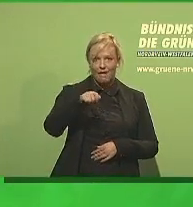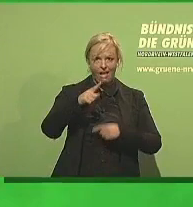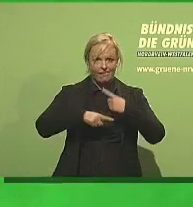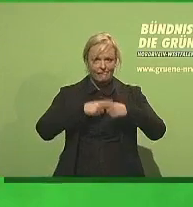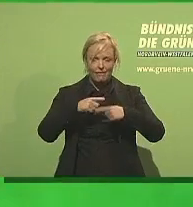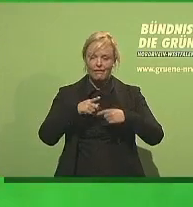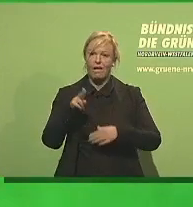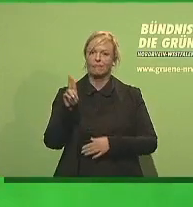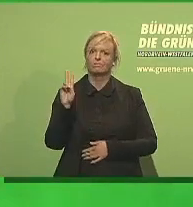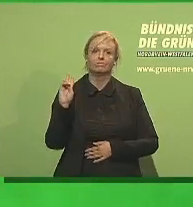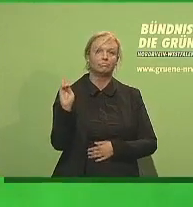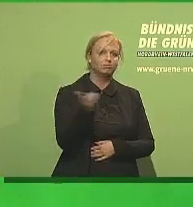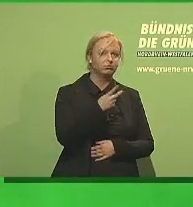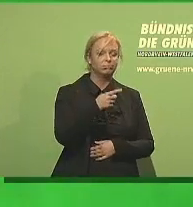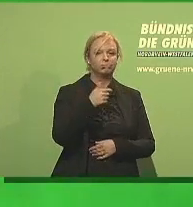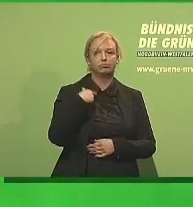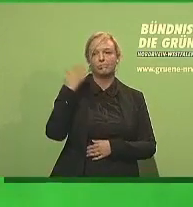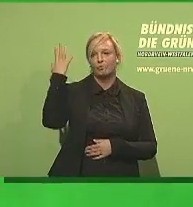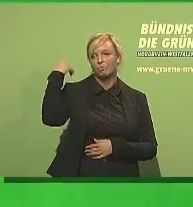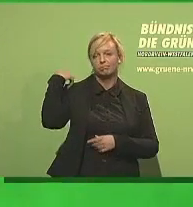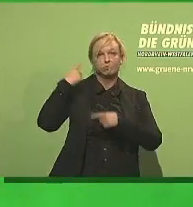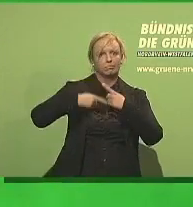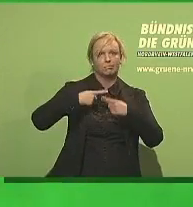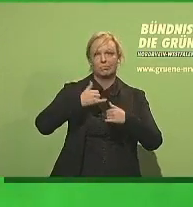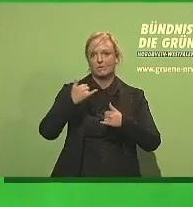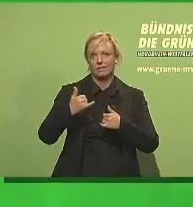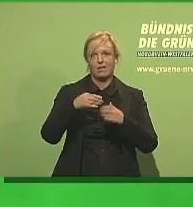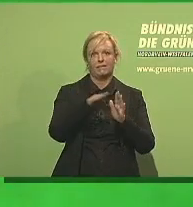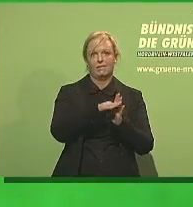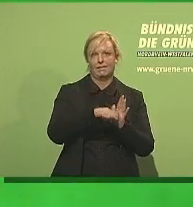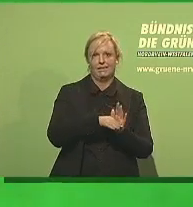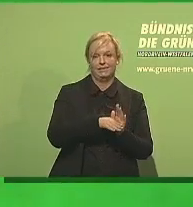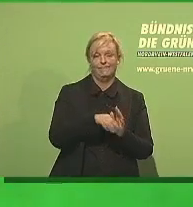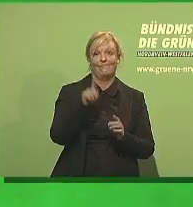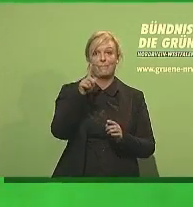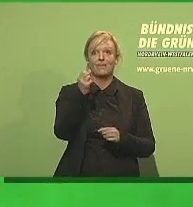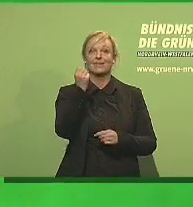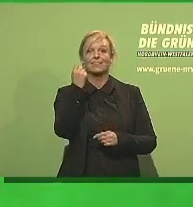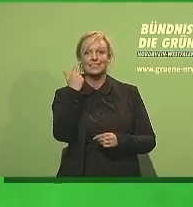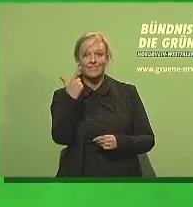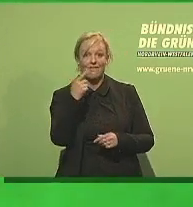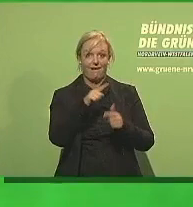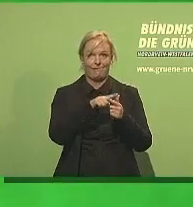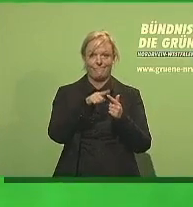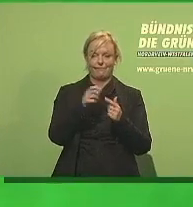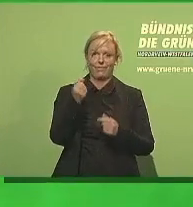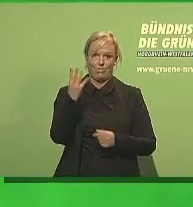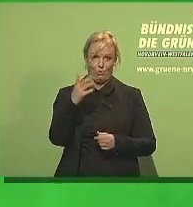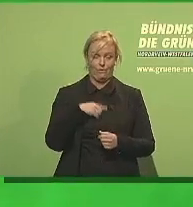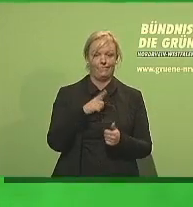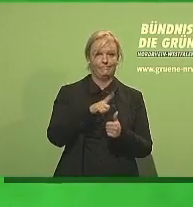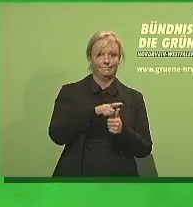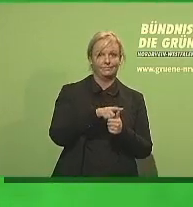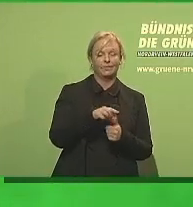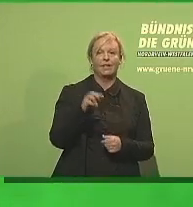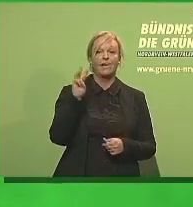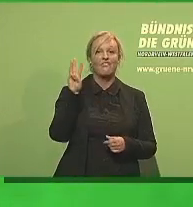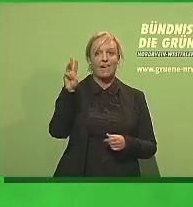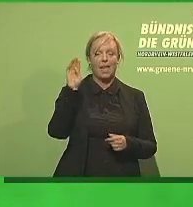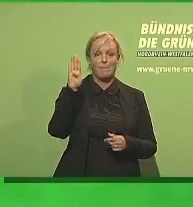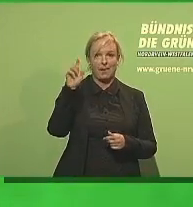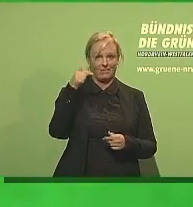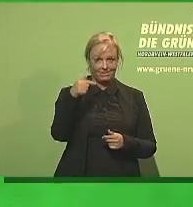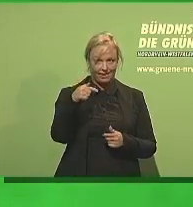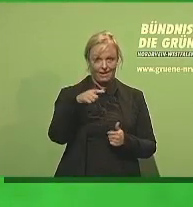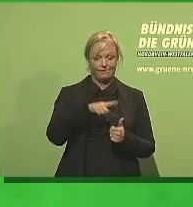mit dem wir bisher auch die Listen aufgestellt haben. Aber es gibt zwei Neuerungen. Beim WBT